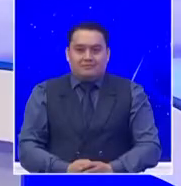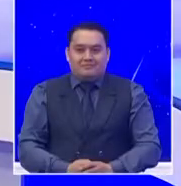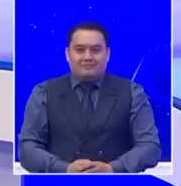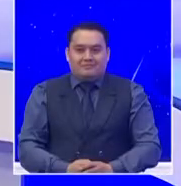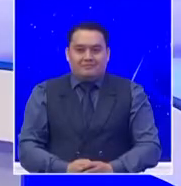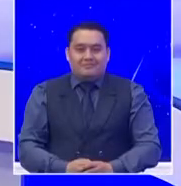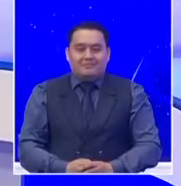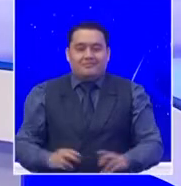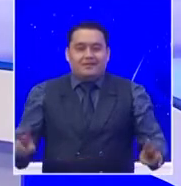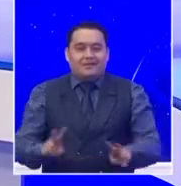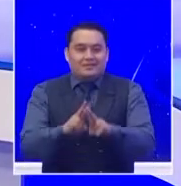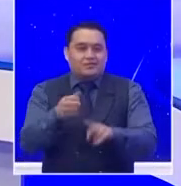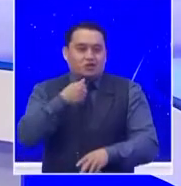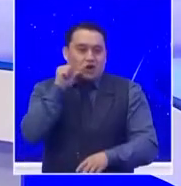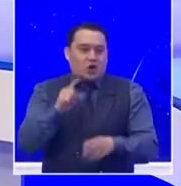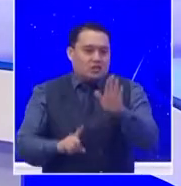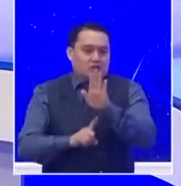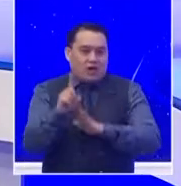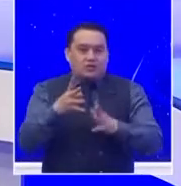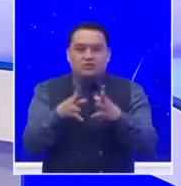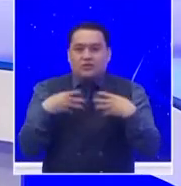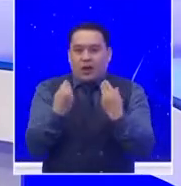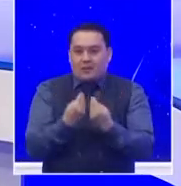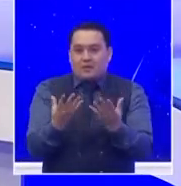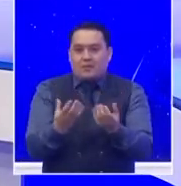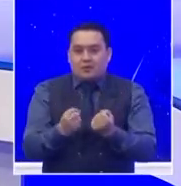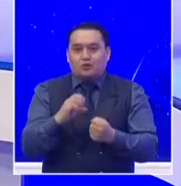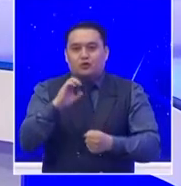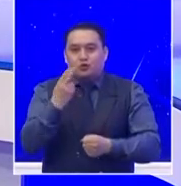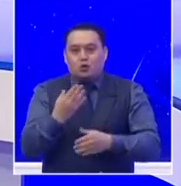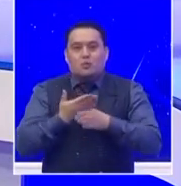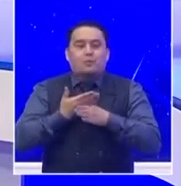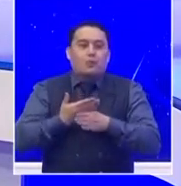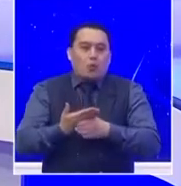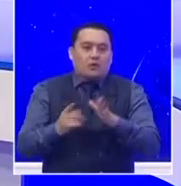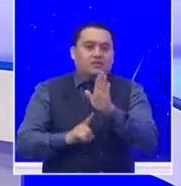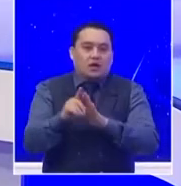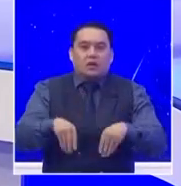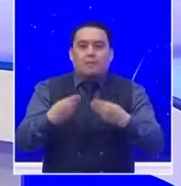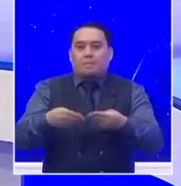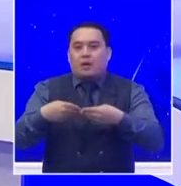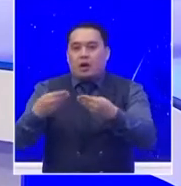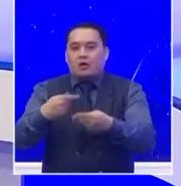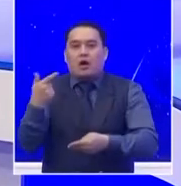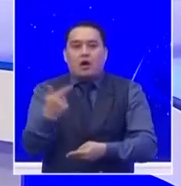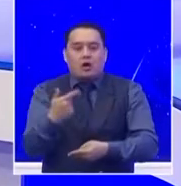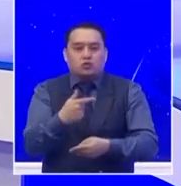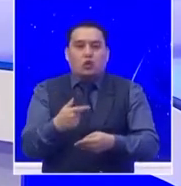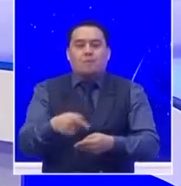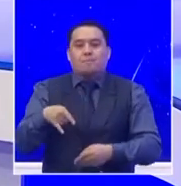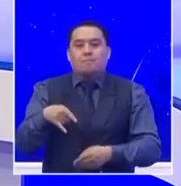В столице страны со вчерашнего дня семьям, получающим адресную социальную помощь, начали выдавать гарантированные социальные